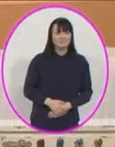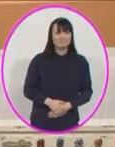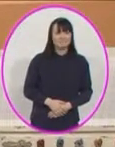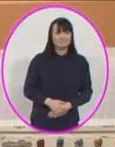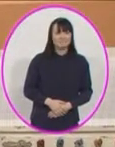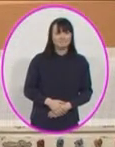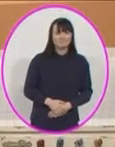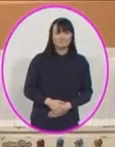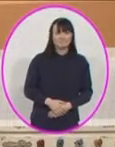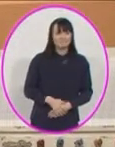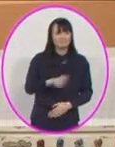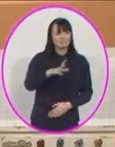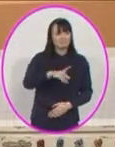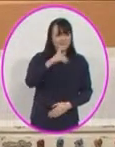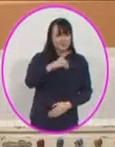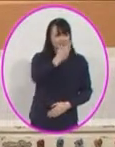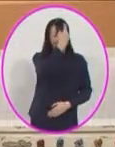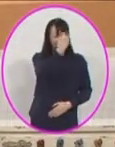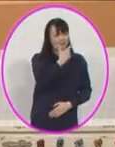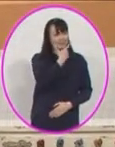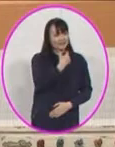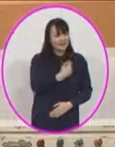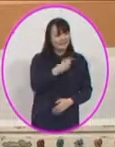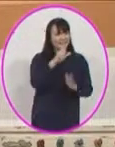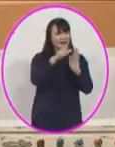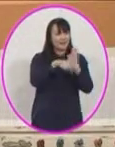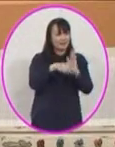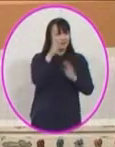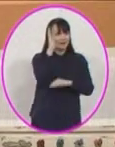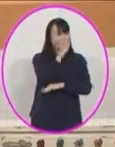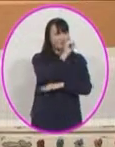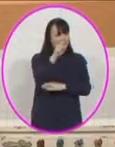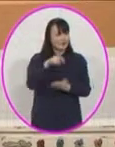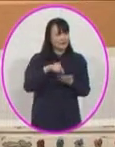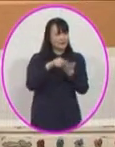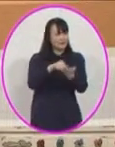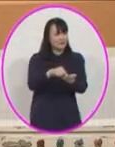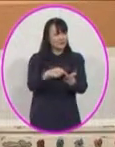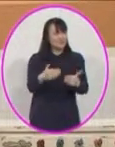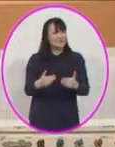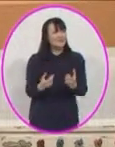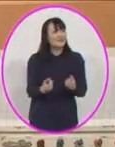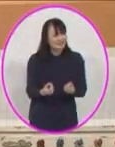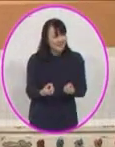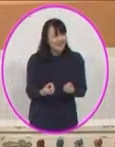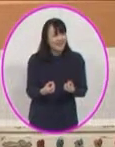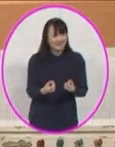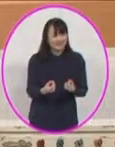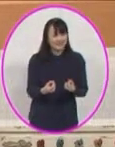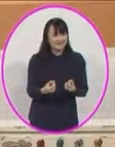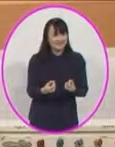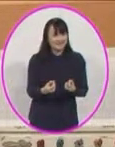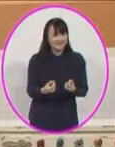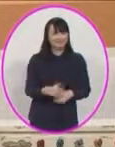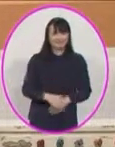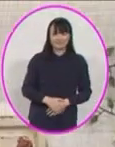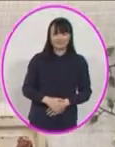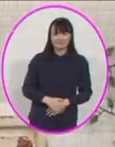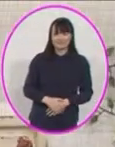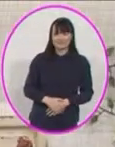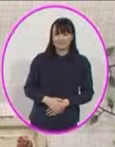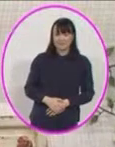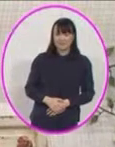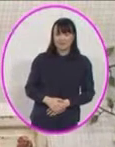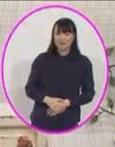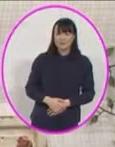まず学びたいなという方講座に行けばそうですね組織が高くてそうですねあと聴力障害